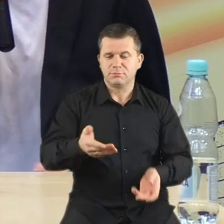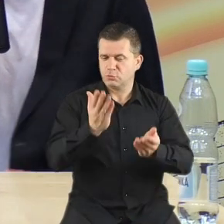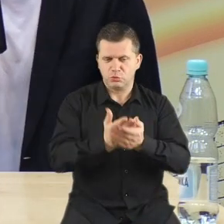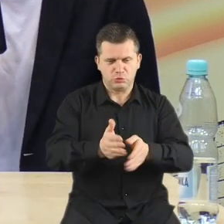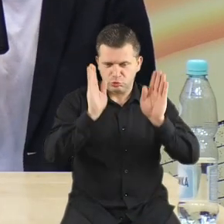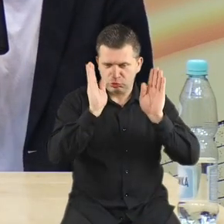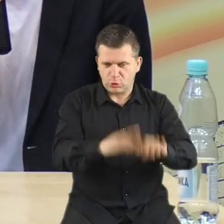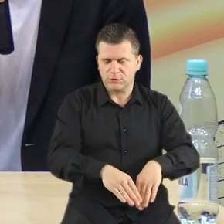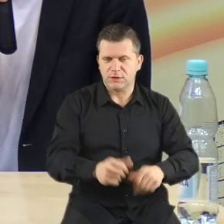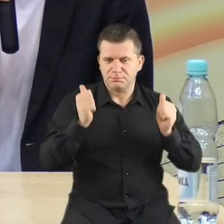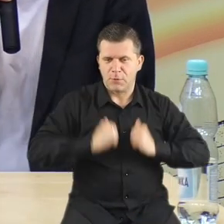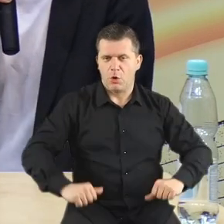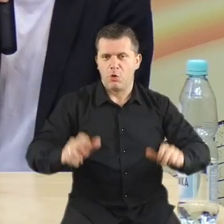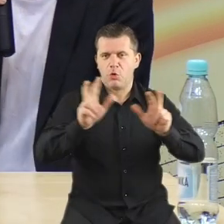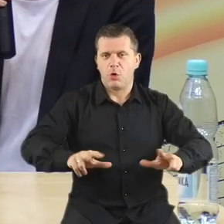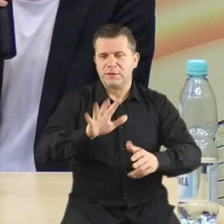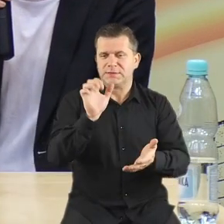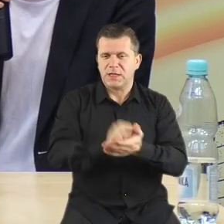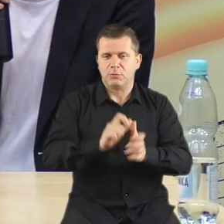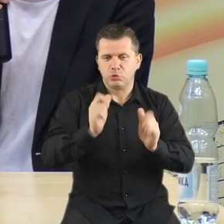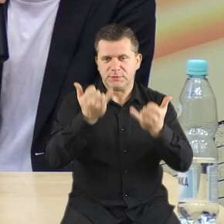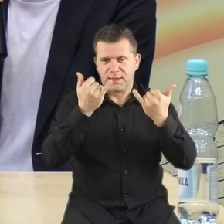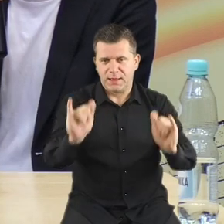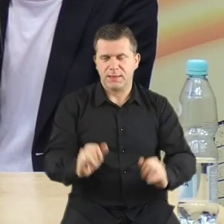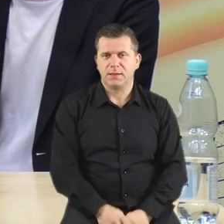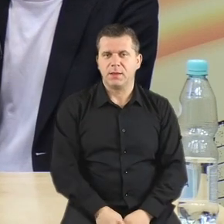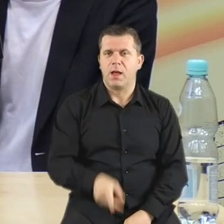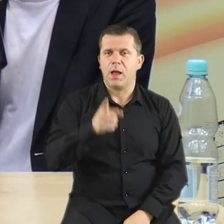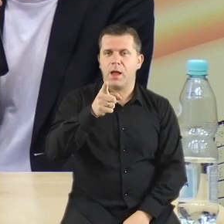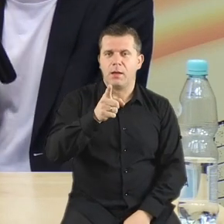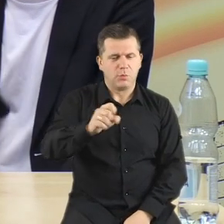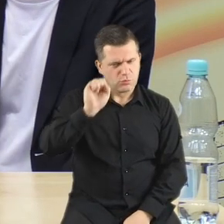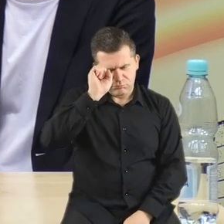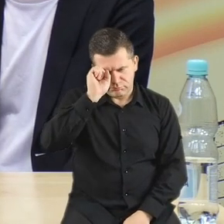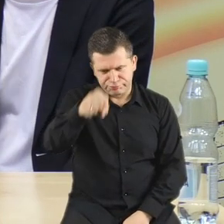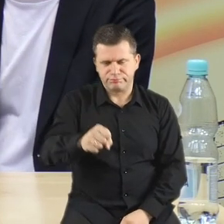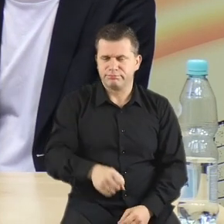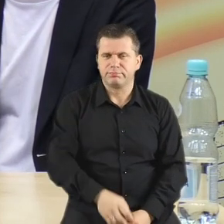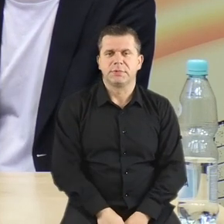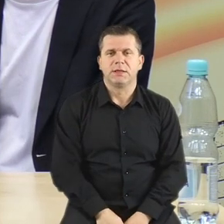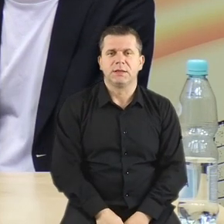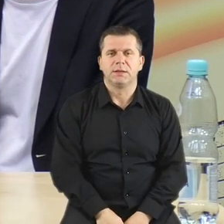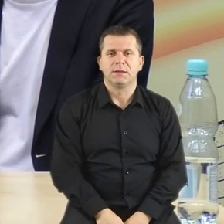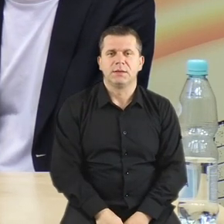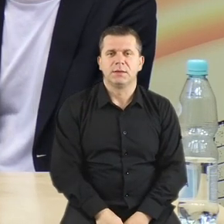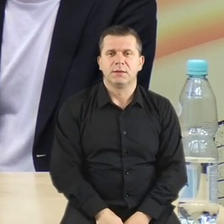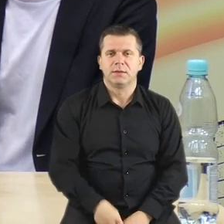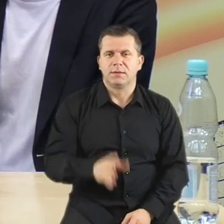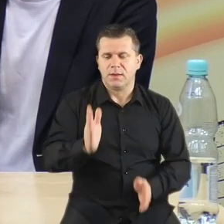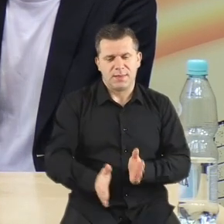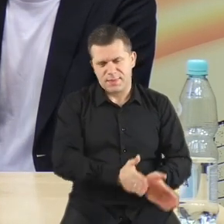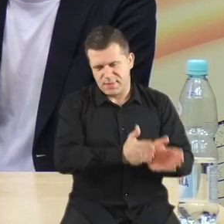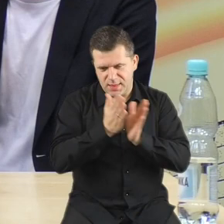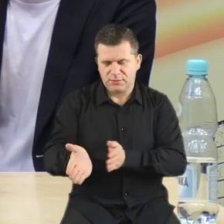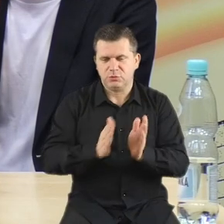zostawił w spokoju rodzinę i zajął się czymś innym, ale pan wręcz przeciwnie wydaje